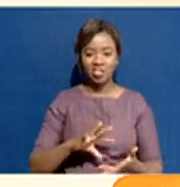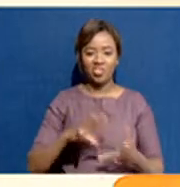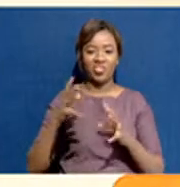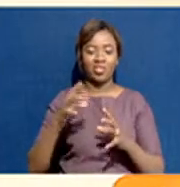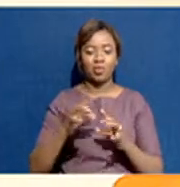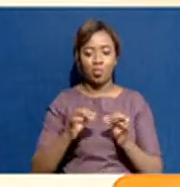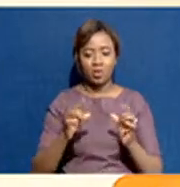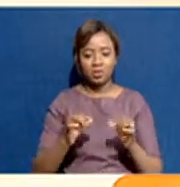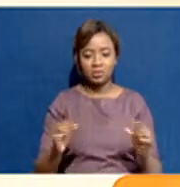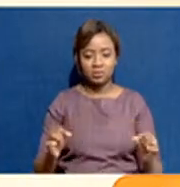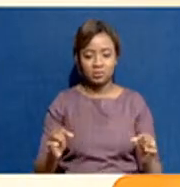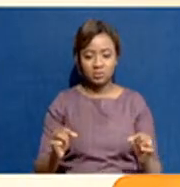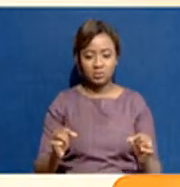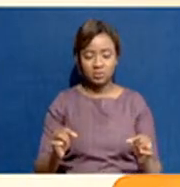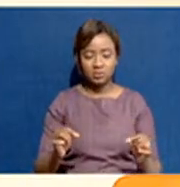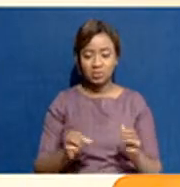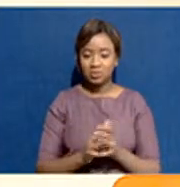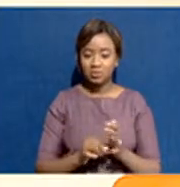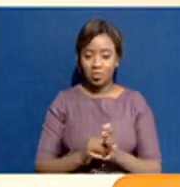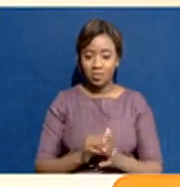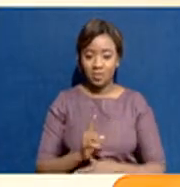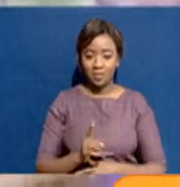statement. Listen to this.